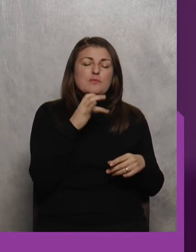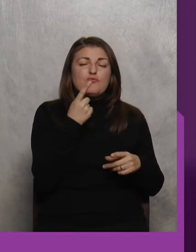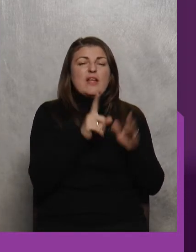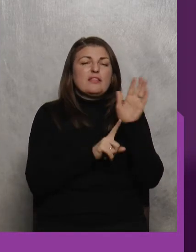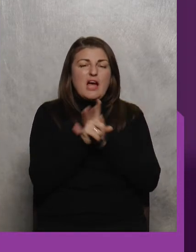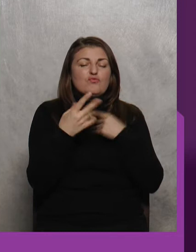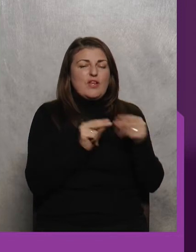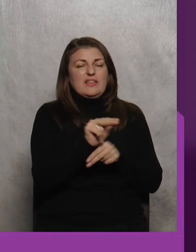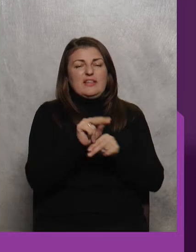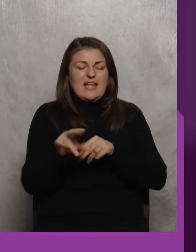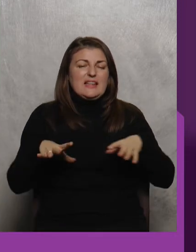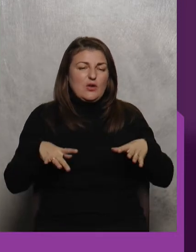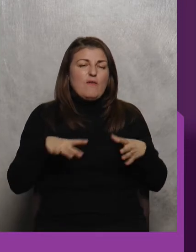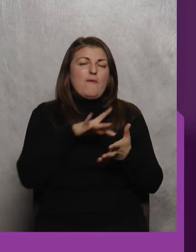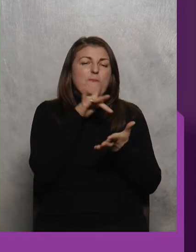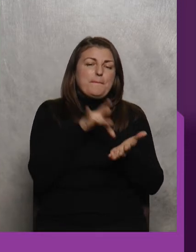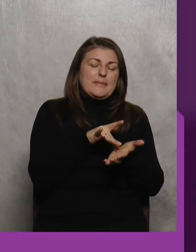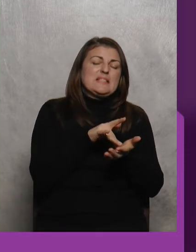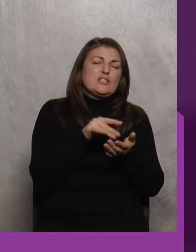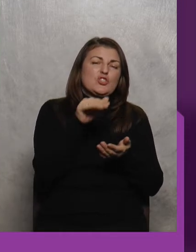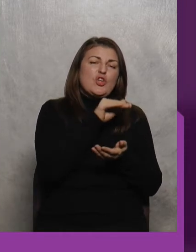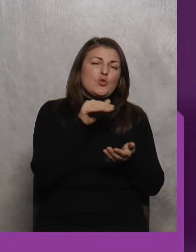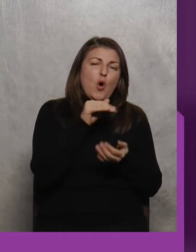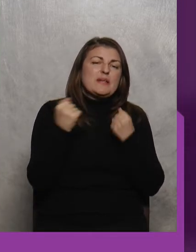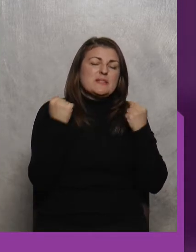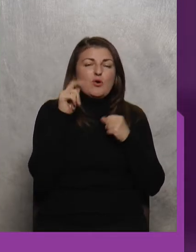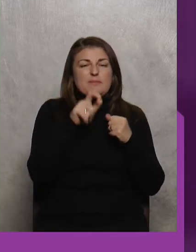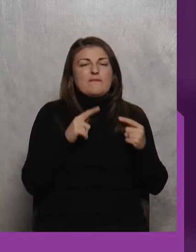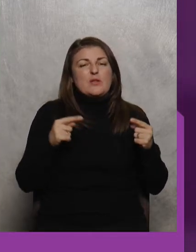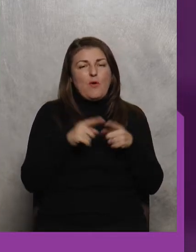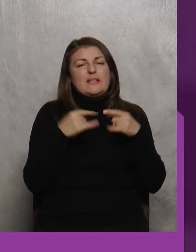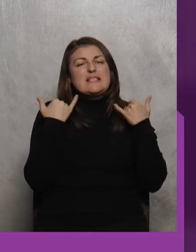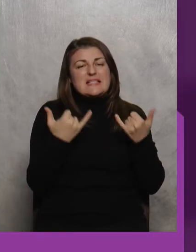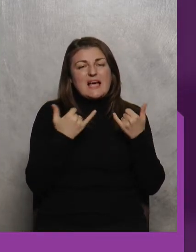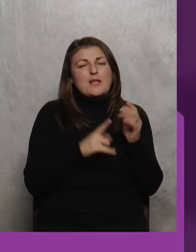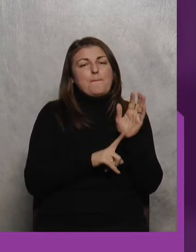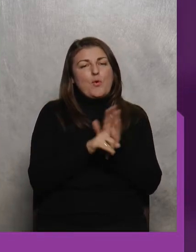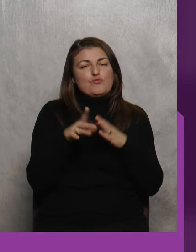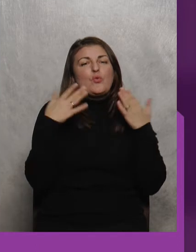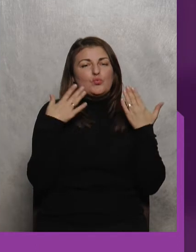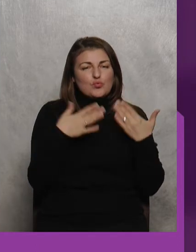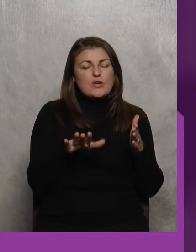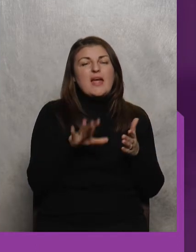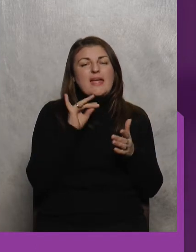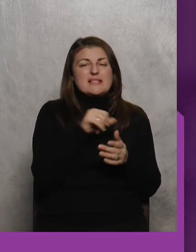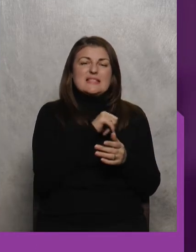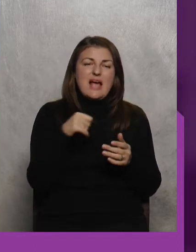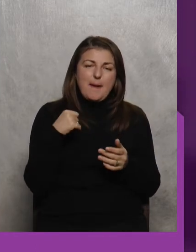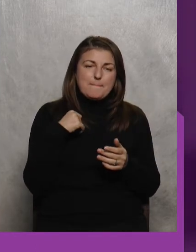почав тренувати в місті Житомирі спортсменів, відповідно, зараз почне уже і